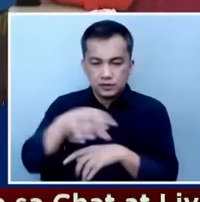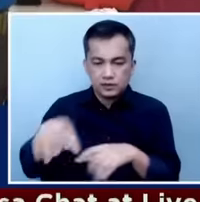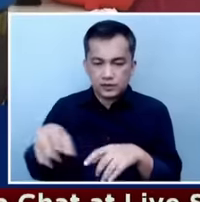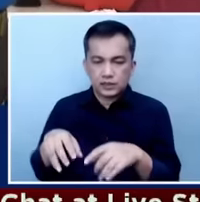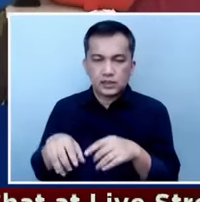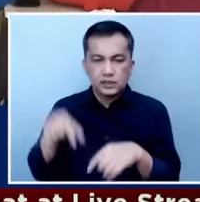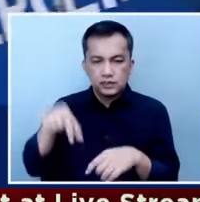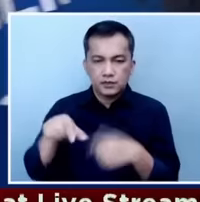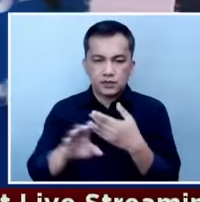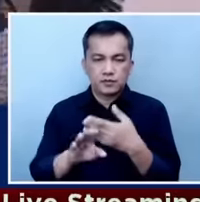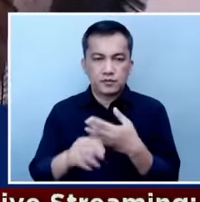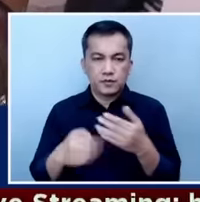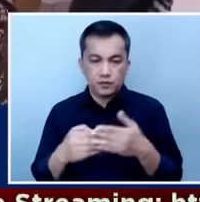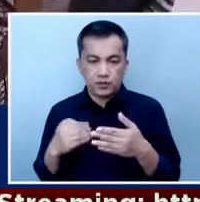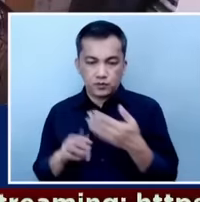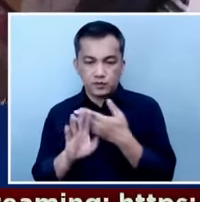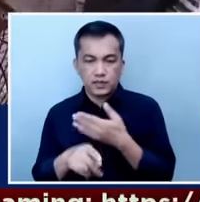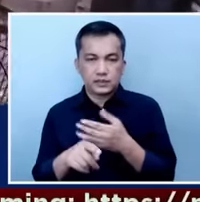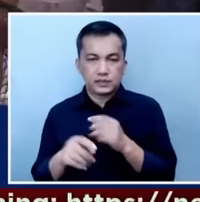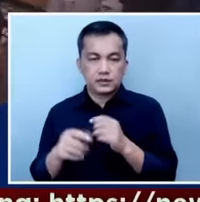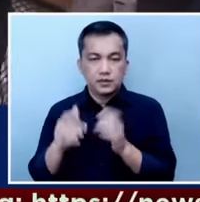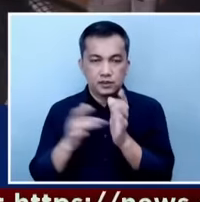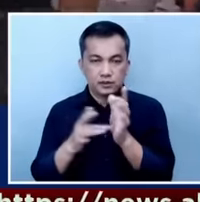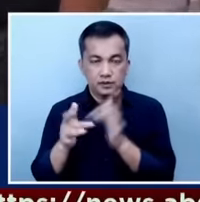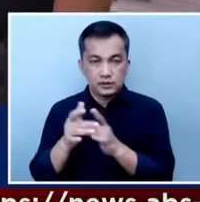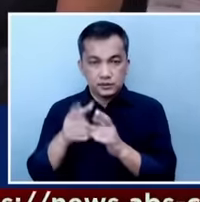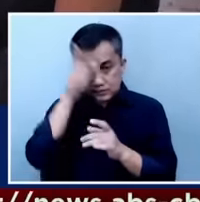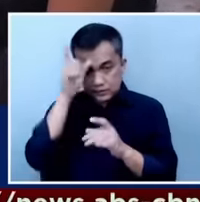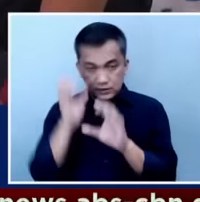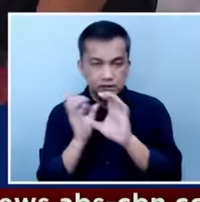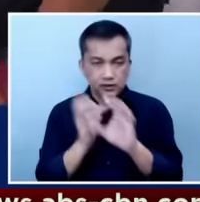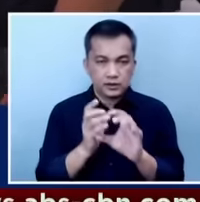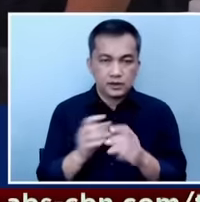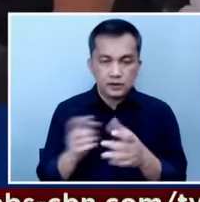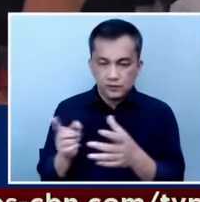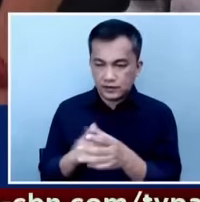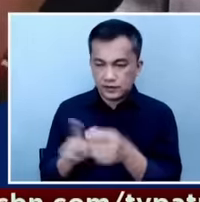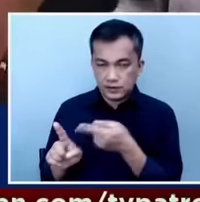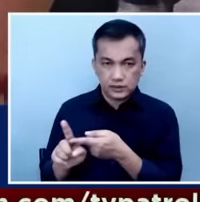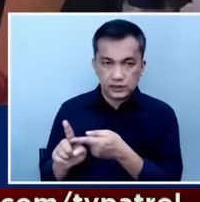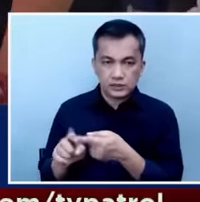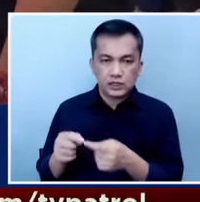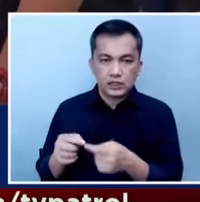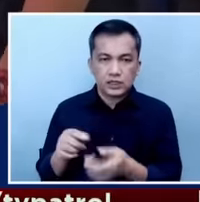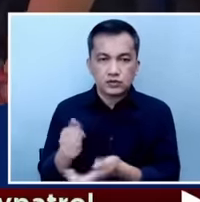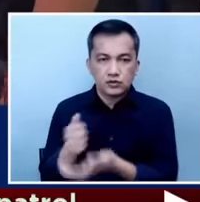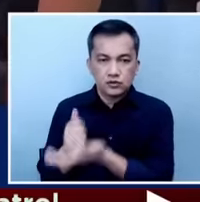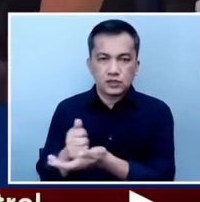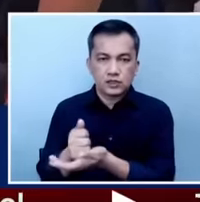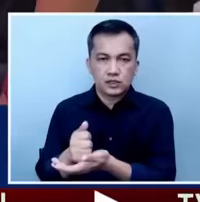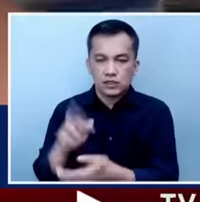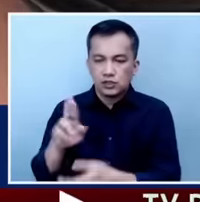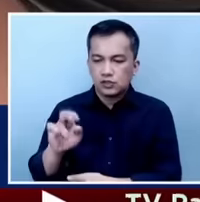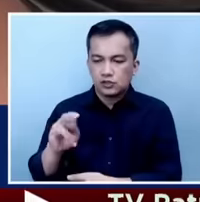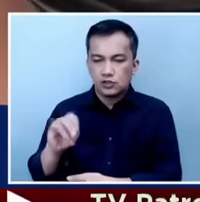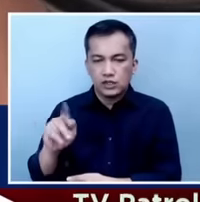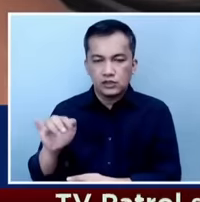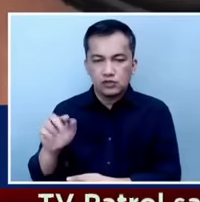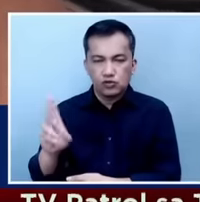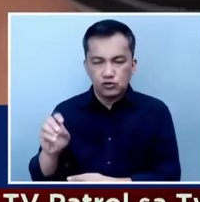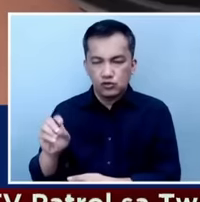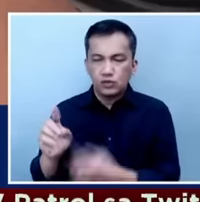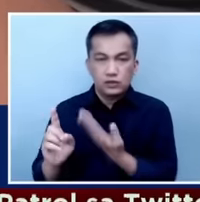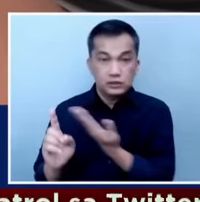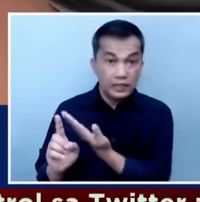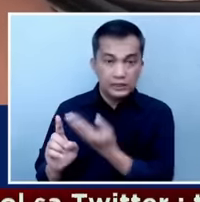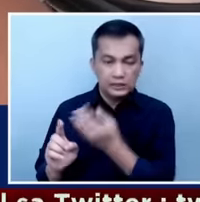ng puon. Isa sa mga unang ginamot, ang 61-anyos na si Ronaldo Suarez na nahilo dahil sa init at sa